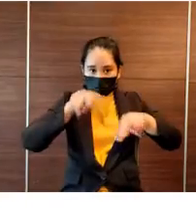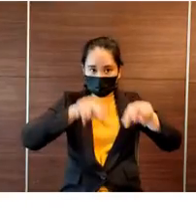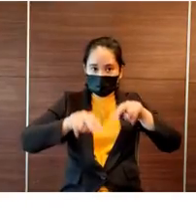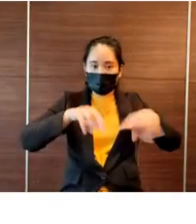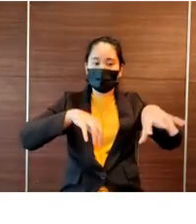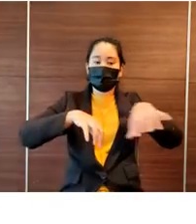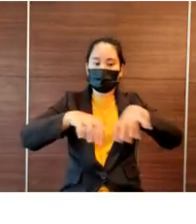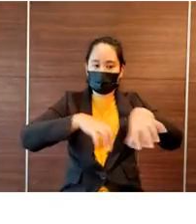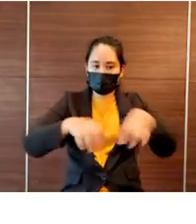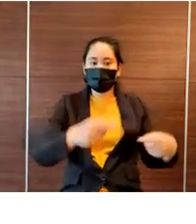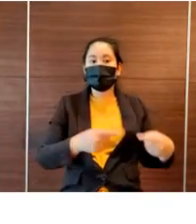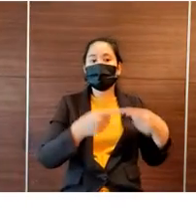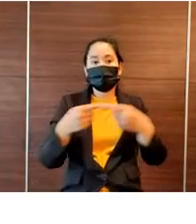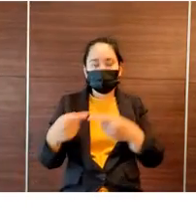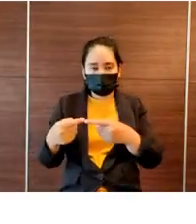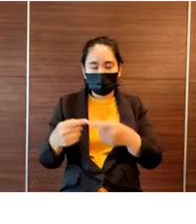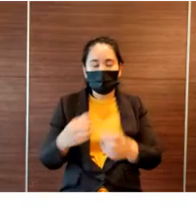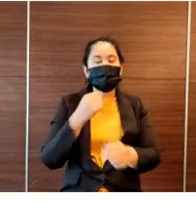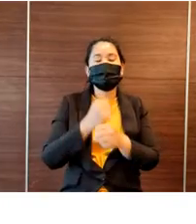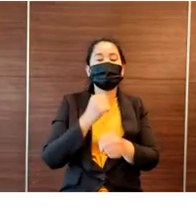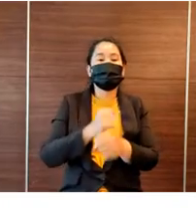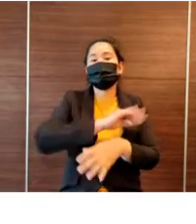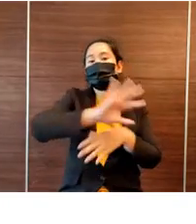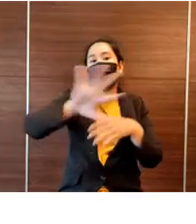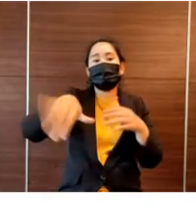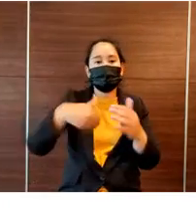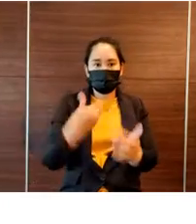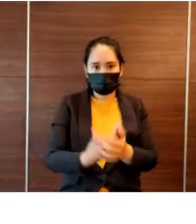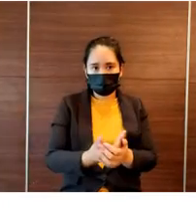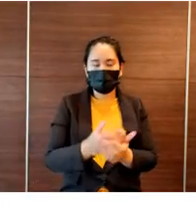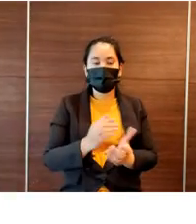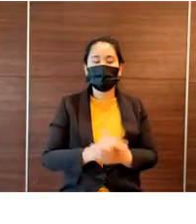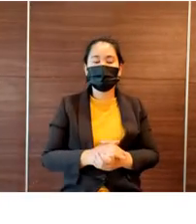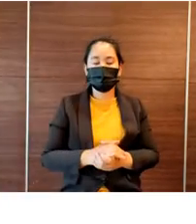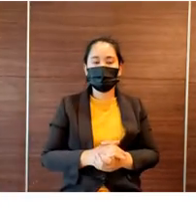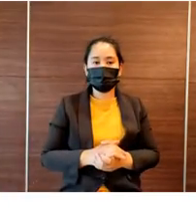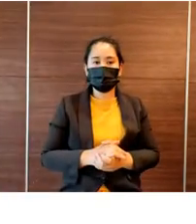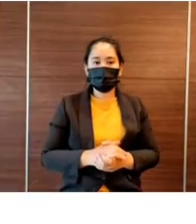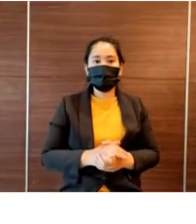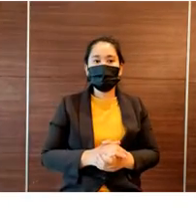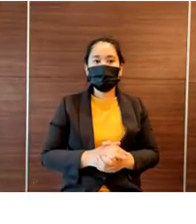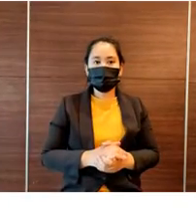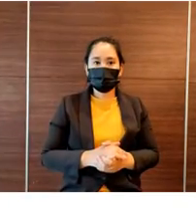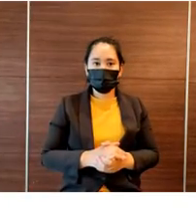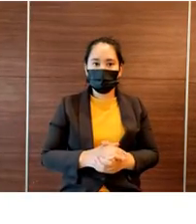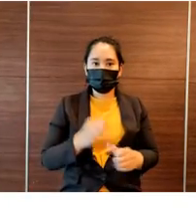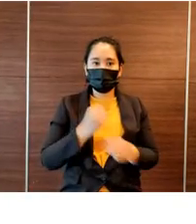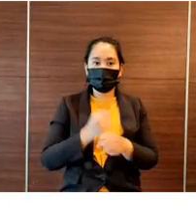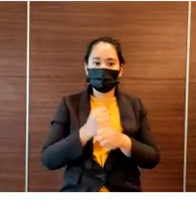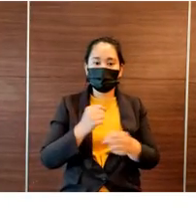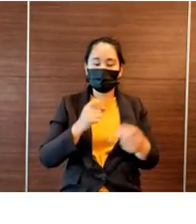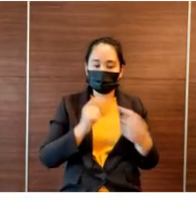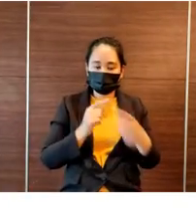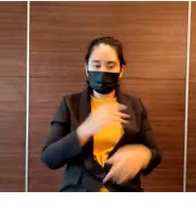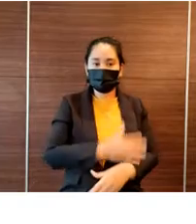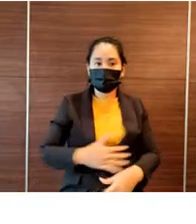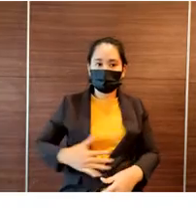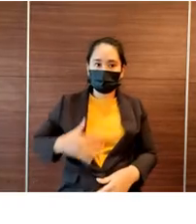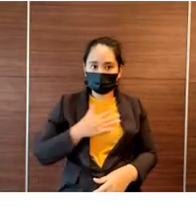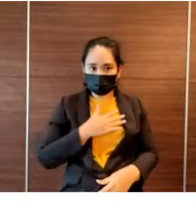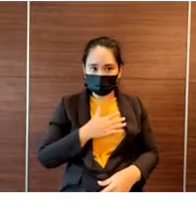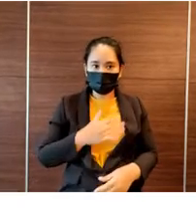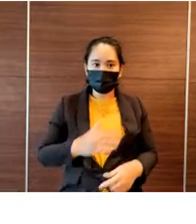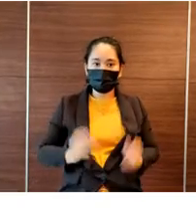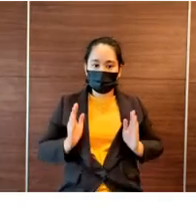จัดการต่อหลังจากรู้สถานะฟ้าสีลุงก็ทำทั้ง3ส่วนเลยแล้วก็ทำทั้งมิติสุขภาพก